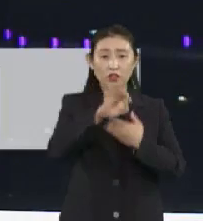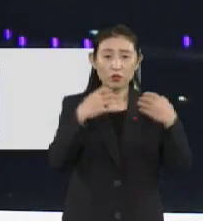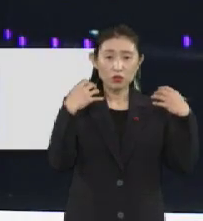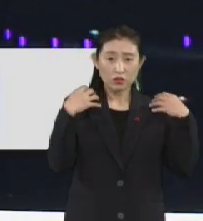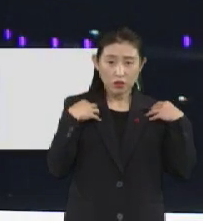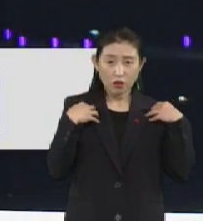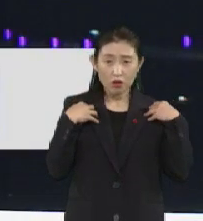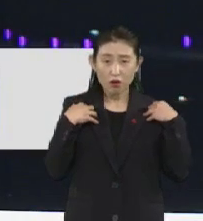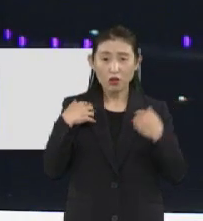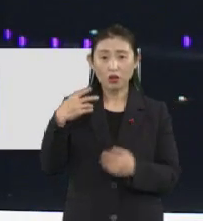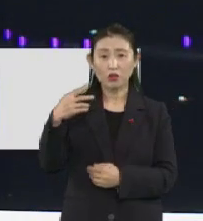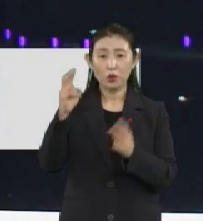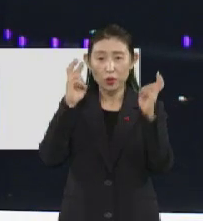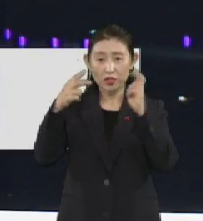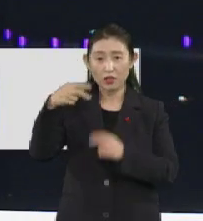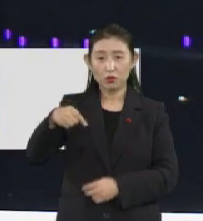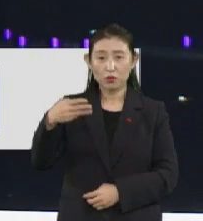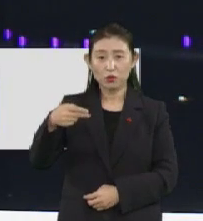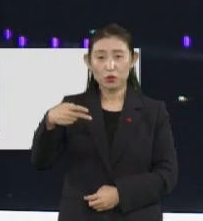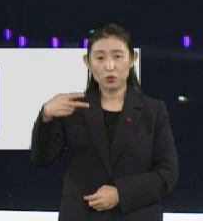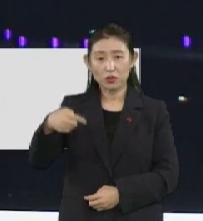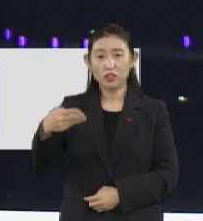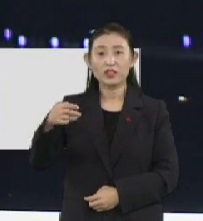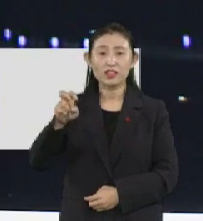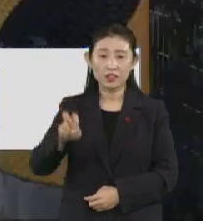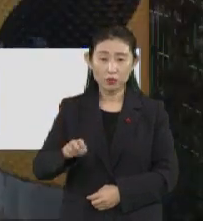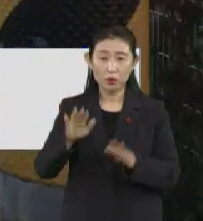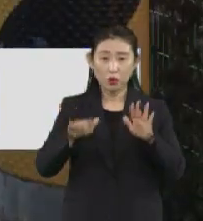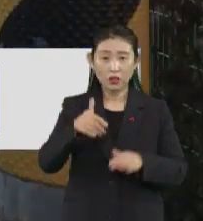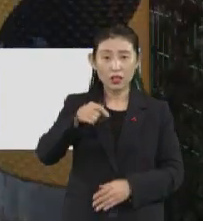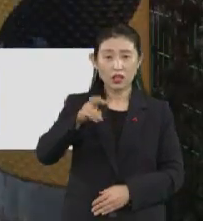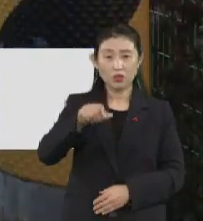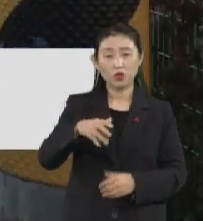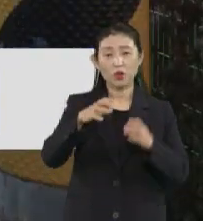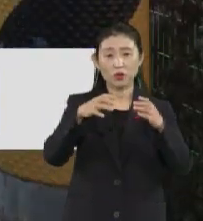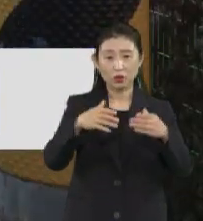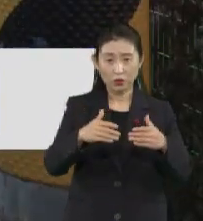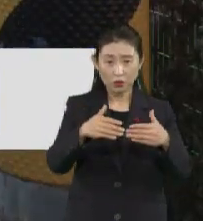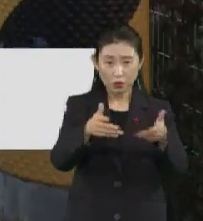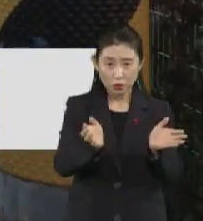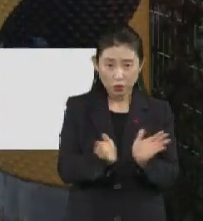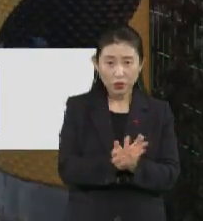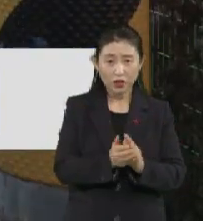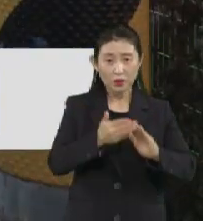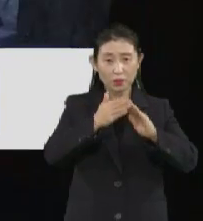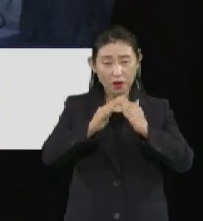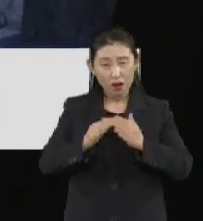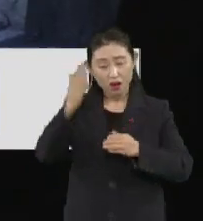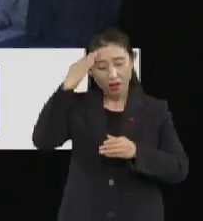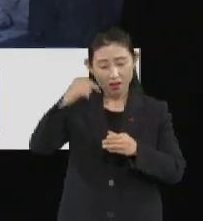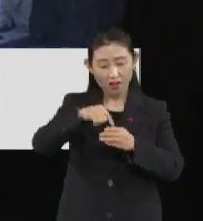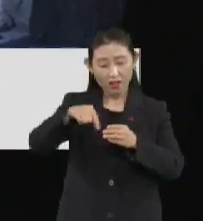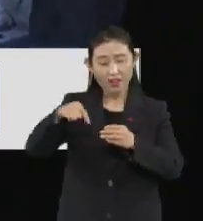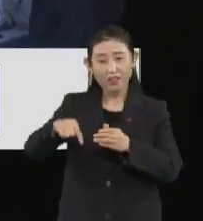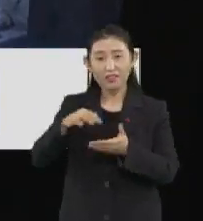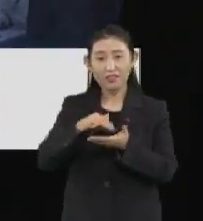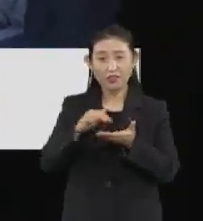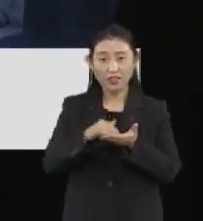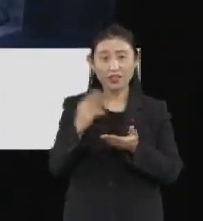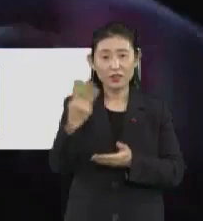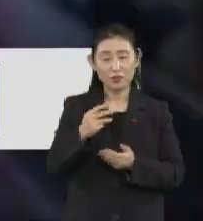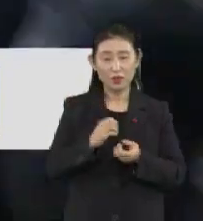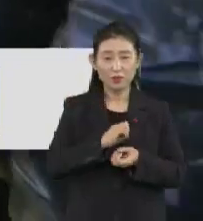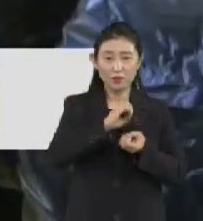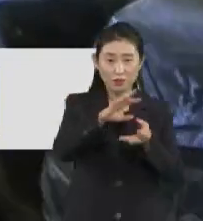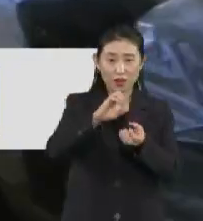대전 서구와 관내 유통기업인 주식회사 두드림은 오늘 가서원동에서 저소득 가정에 연탄 3,000장을 배달하고